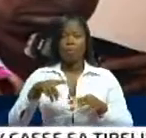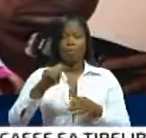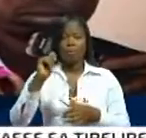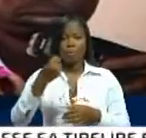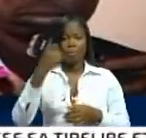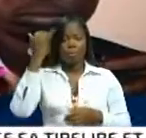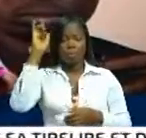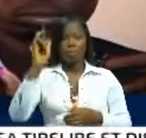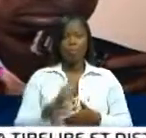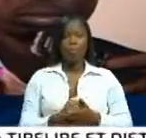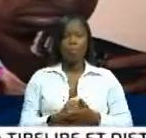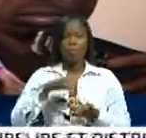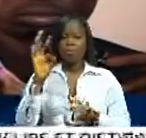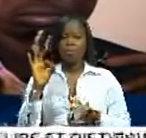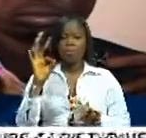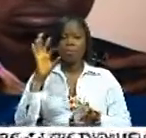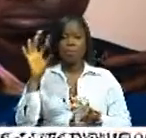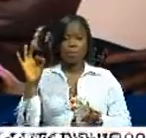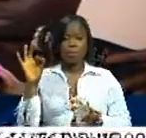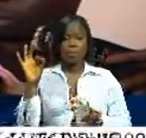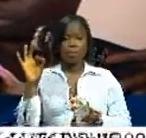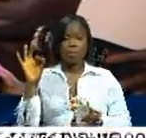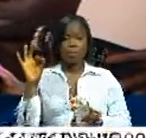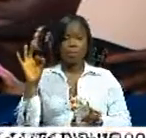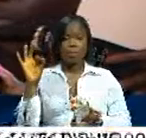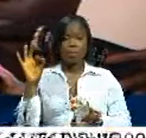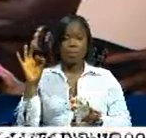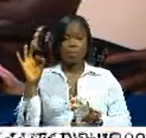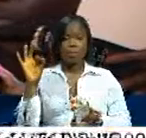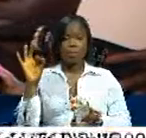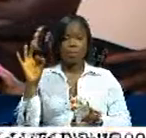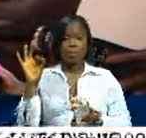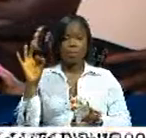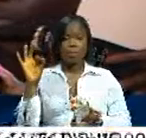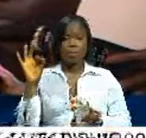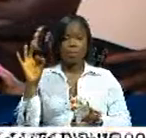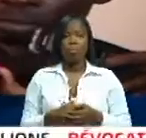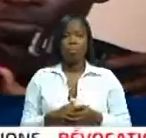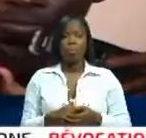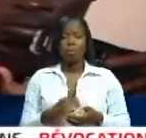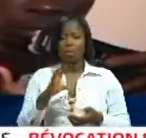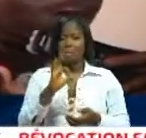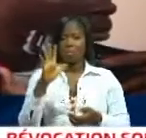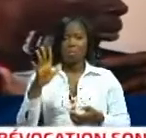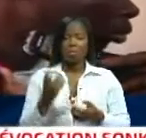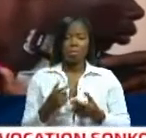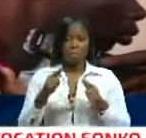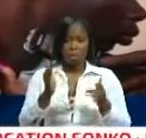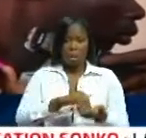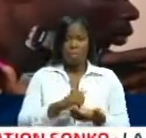depuis 1997 progression en 2000 2e degré en 2015 aussi n'est-ce pas de calais organise l'accès